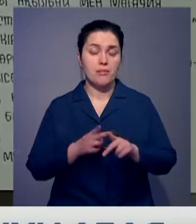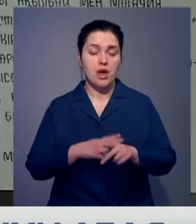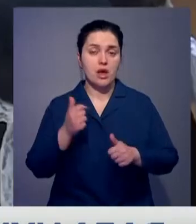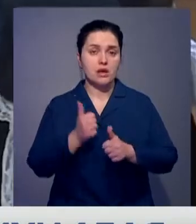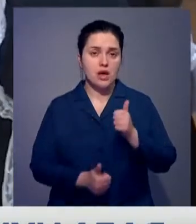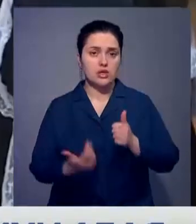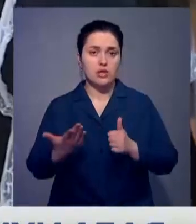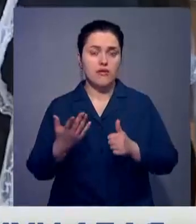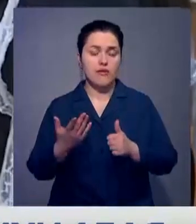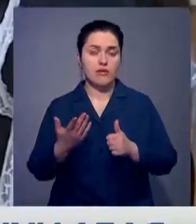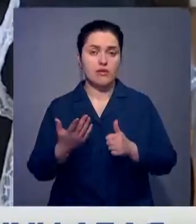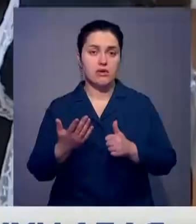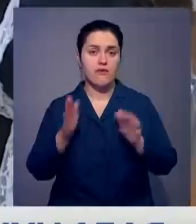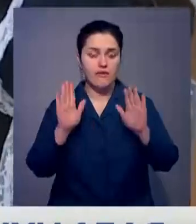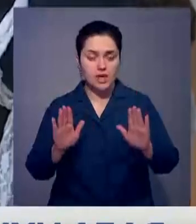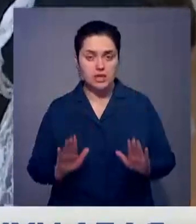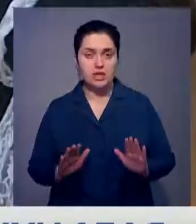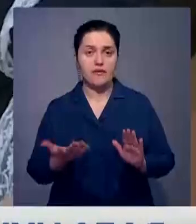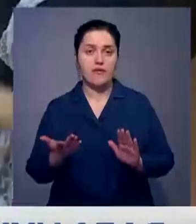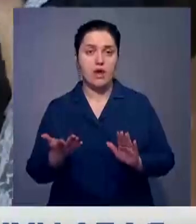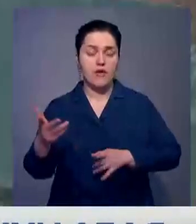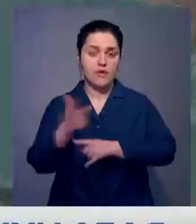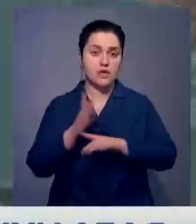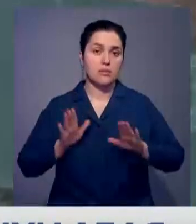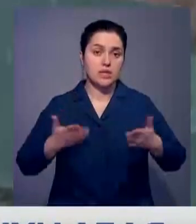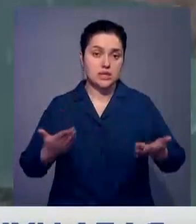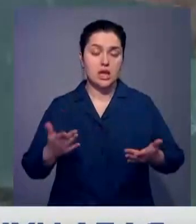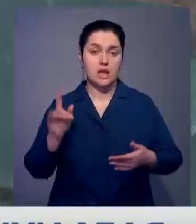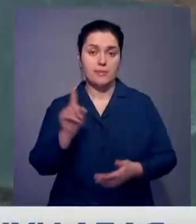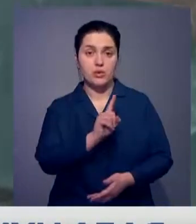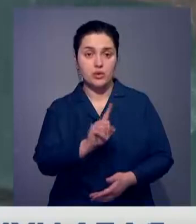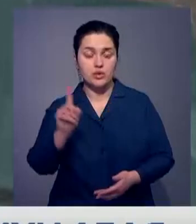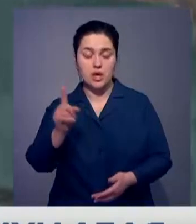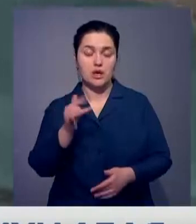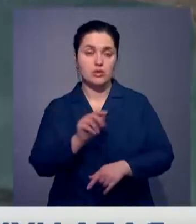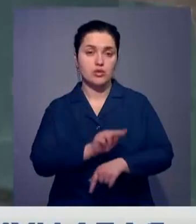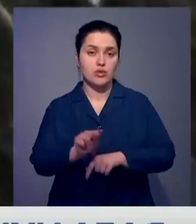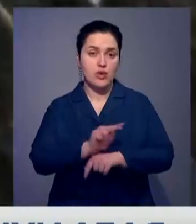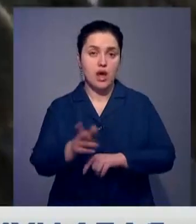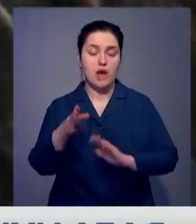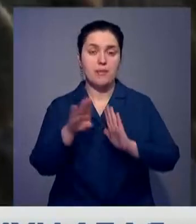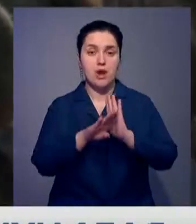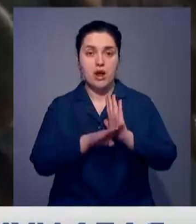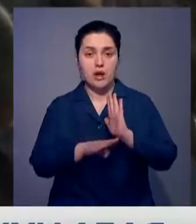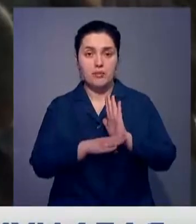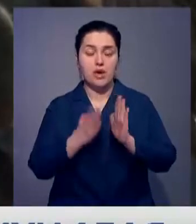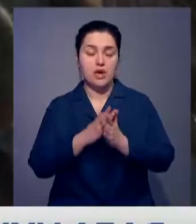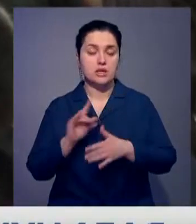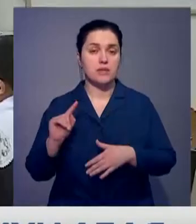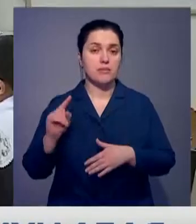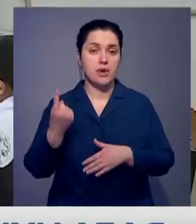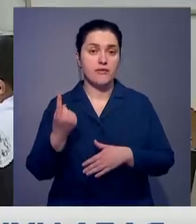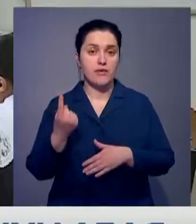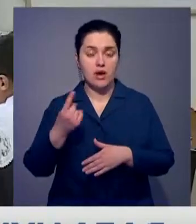пропитан его духом начиная от выставки видео презентации и музея а еще в этой школе проходят курсы программу запустили одними из первых в стране